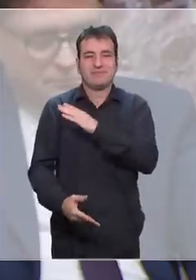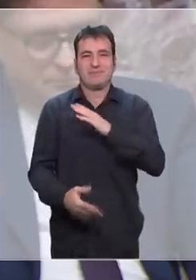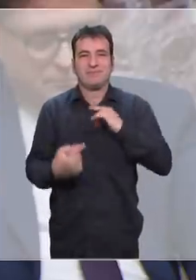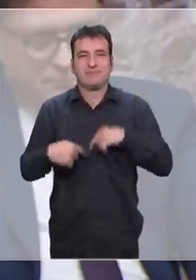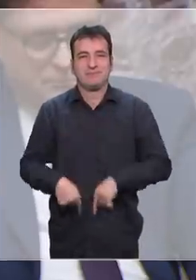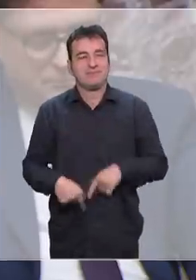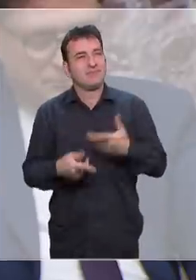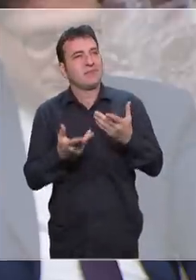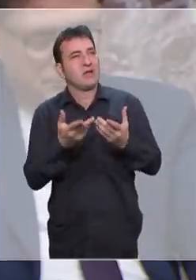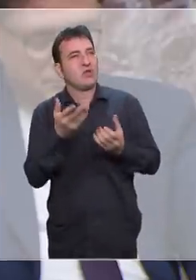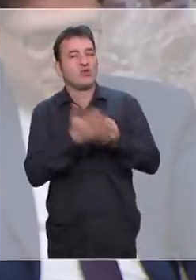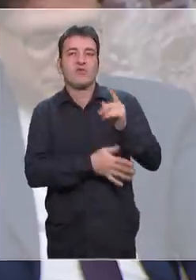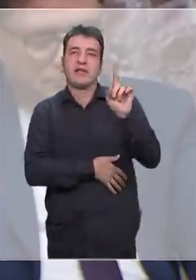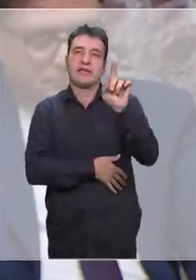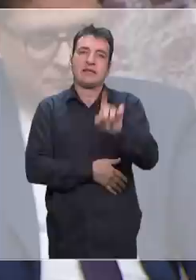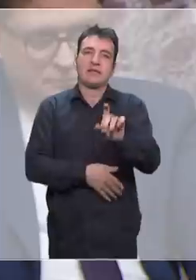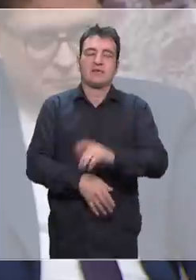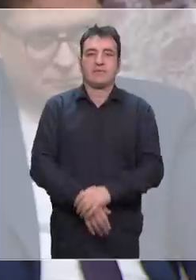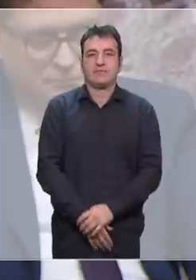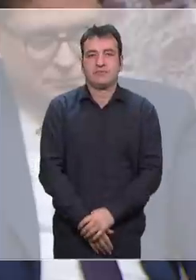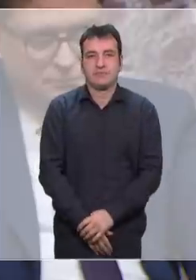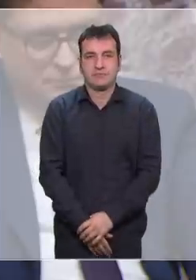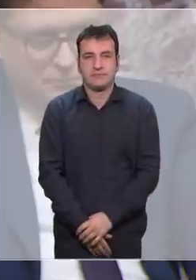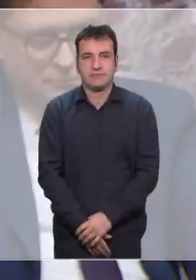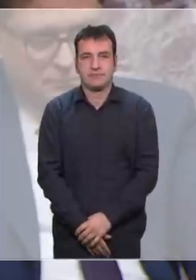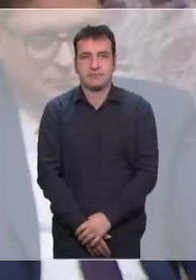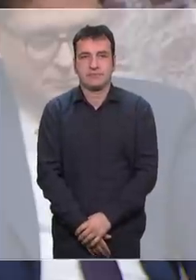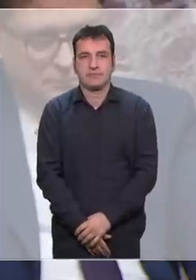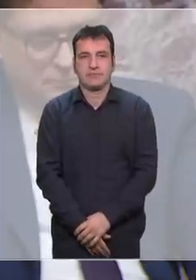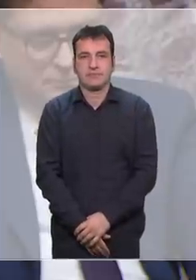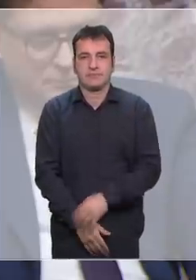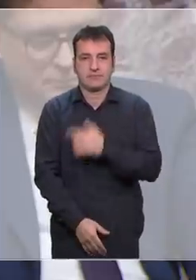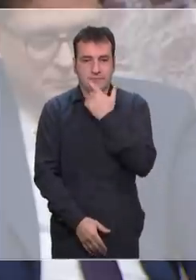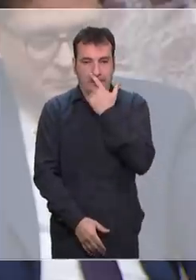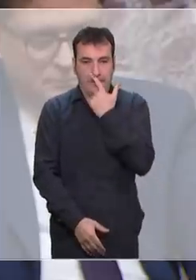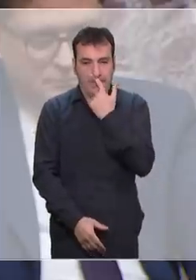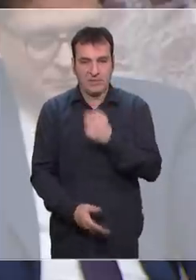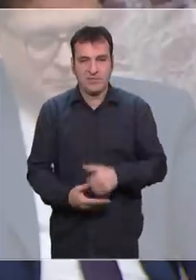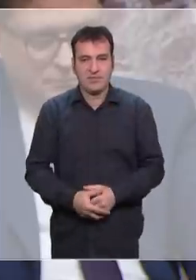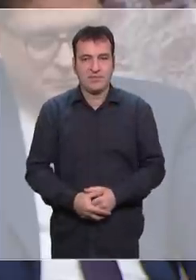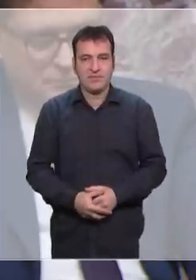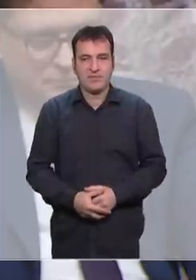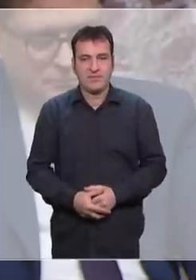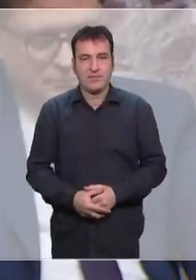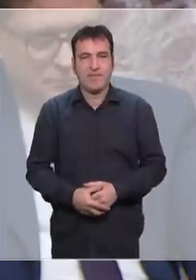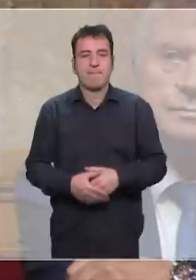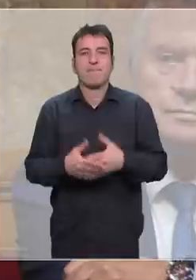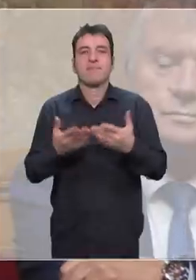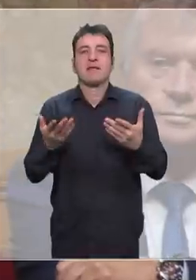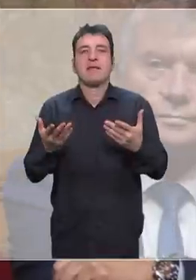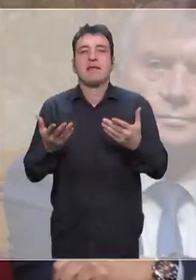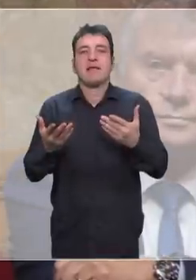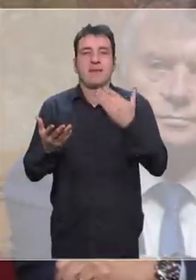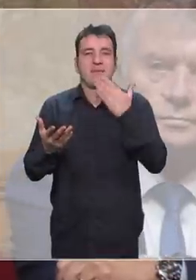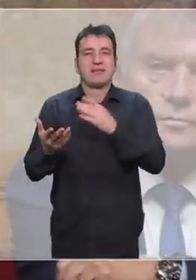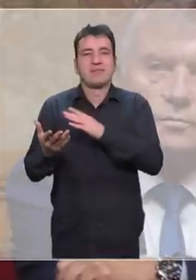La parole est à Monsieur Romain Daubier pour le groupe démocrate. Merci Madame la Présidente. Ma question